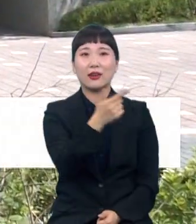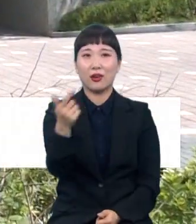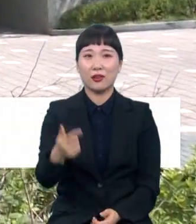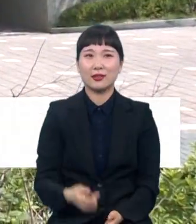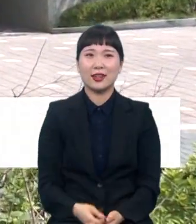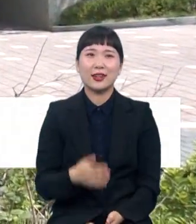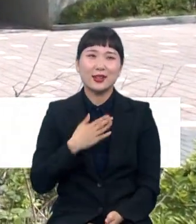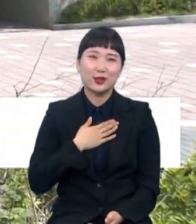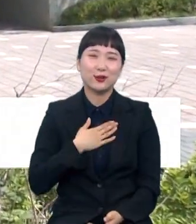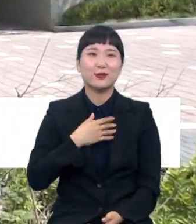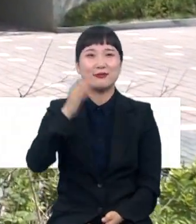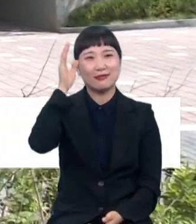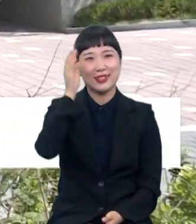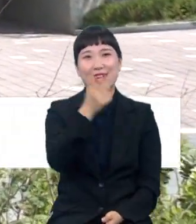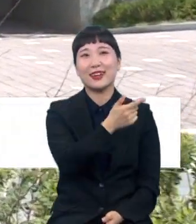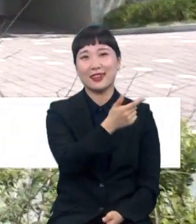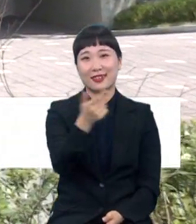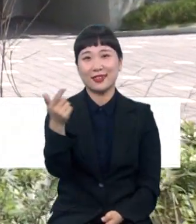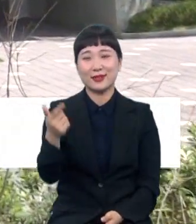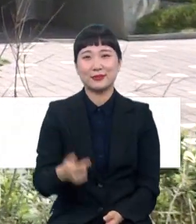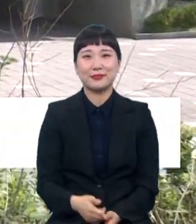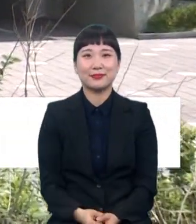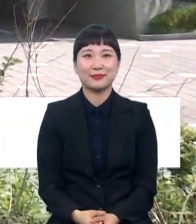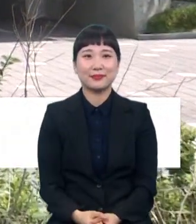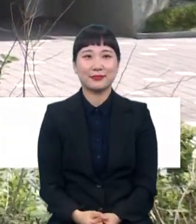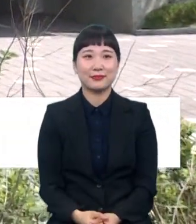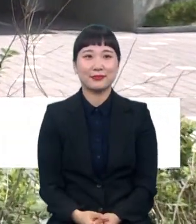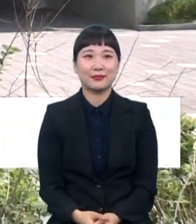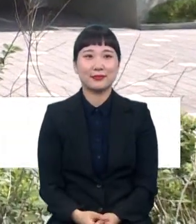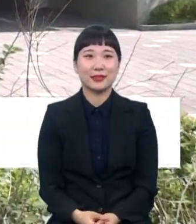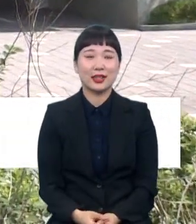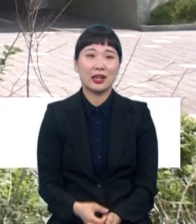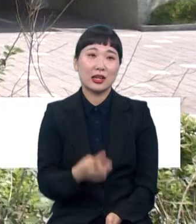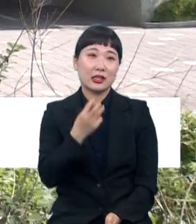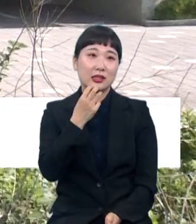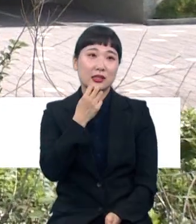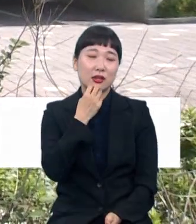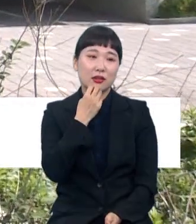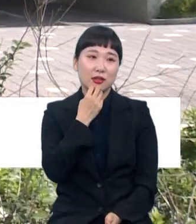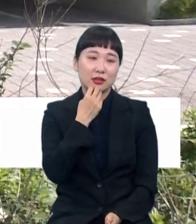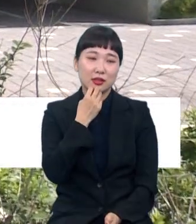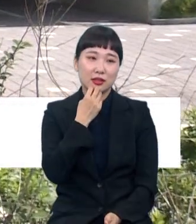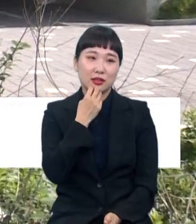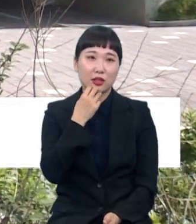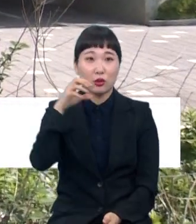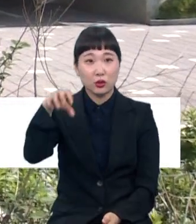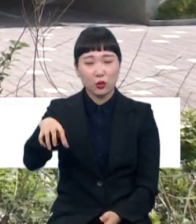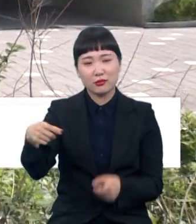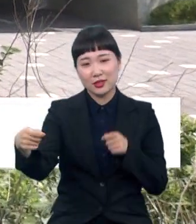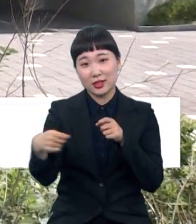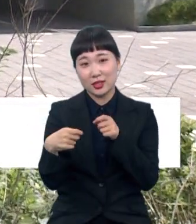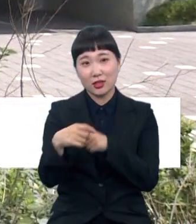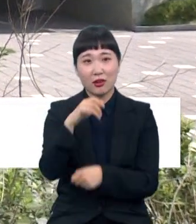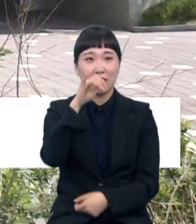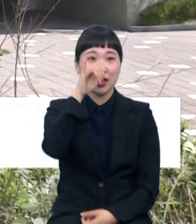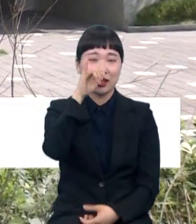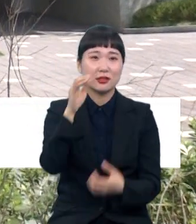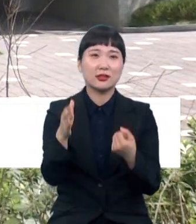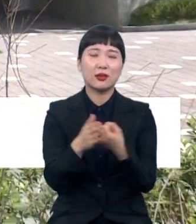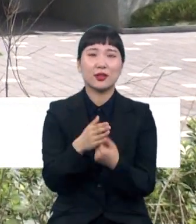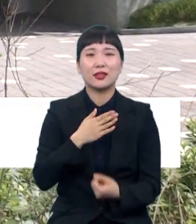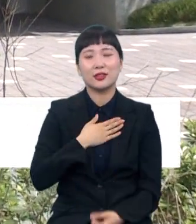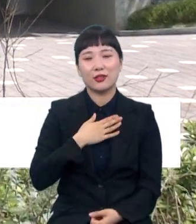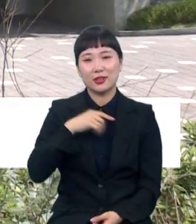기대가 크겠죠. 여기 와서 살면서. 아마 막 여기가 또 서울 거나 가까우니까 그래서